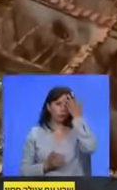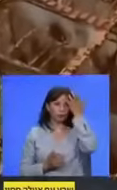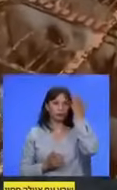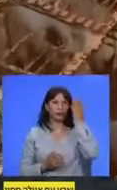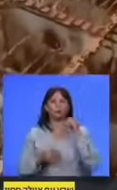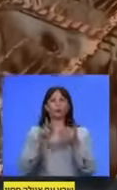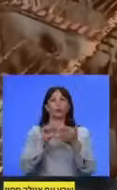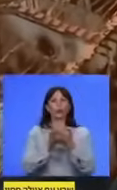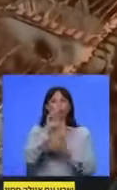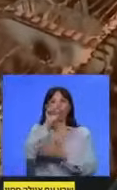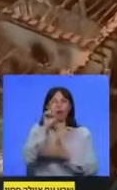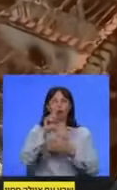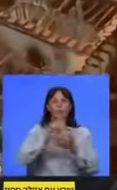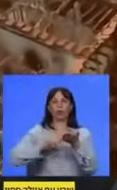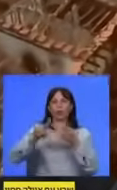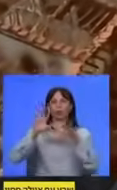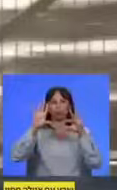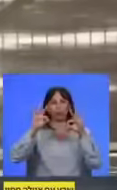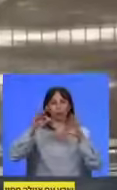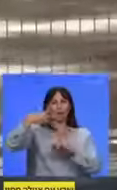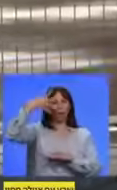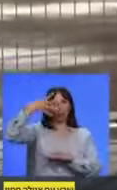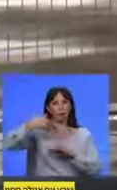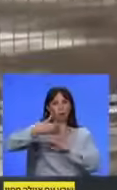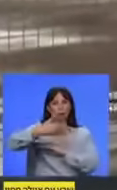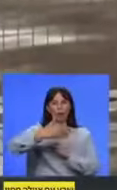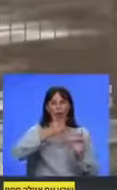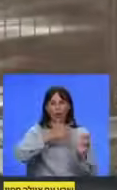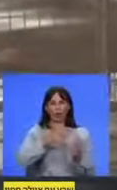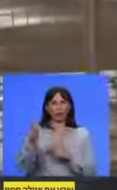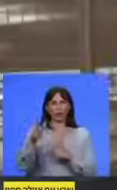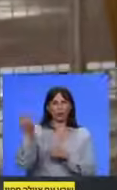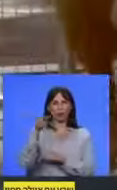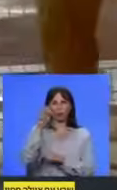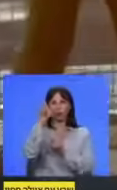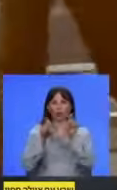ב-11 באוקטובר, 4 ימים לאחר הטבח, הוא מגייס לכאורה